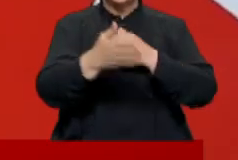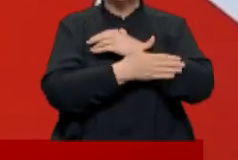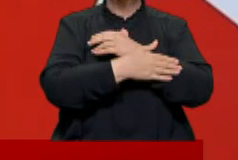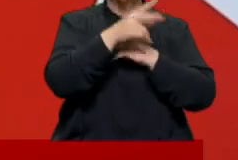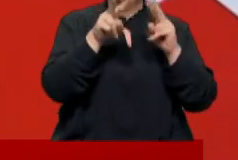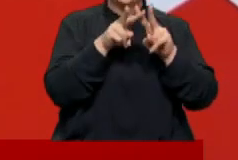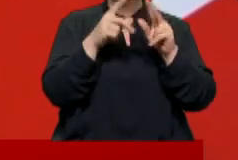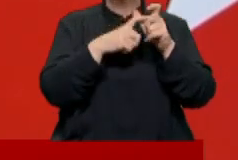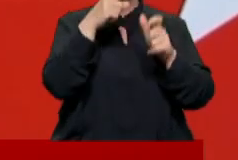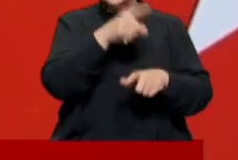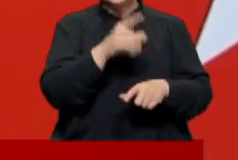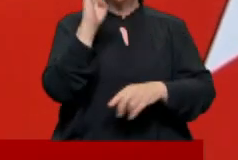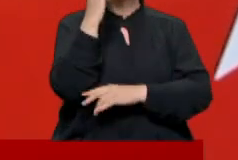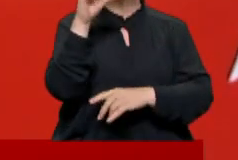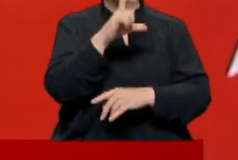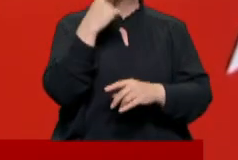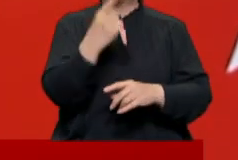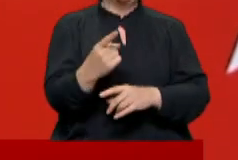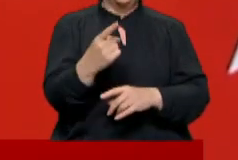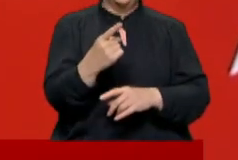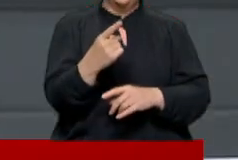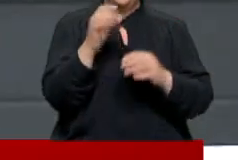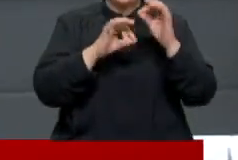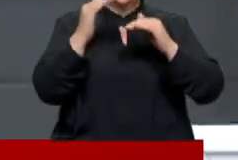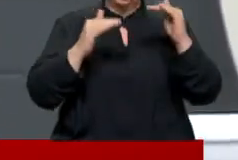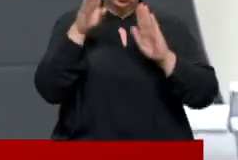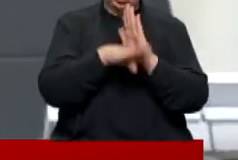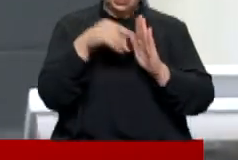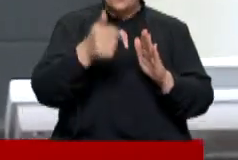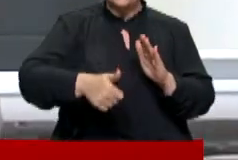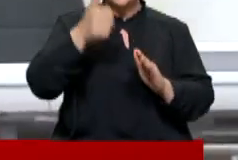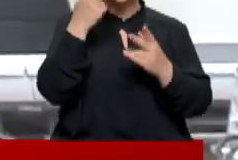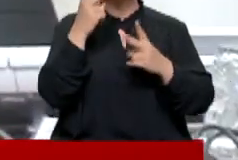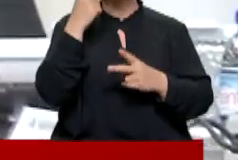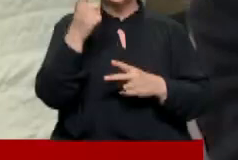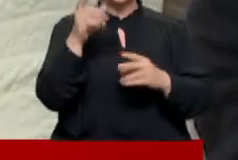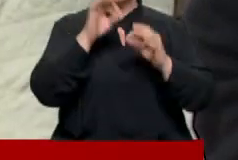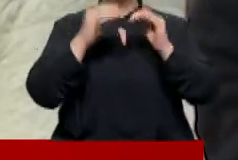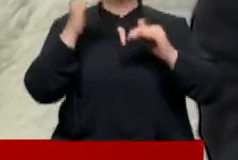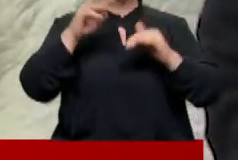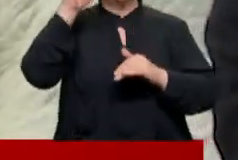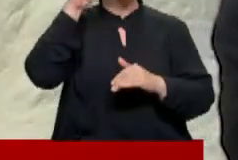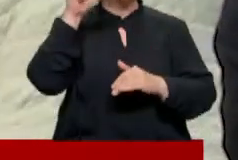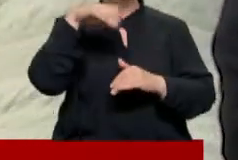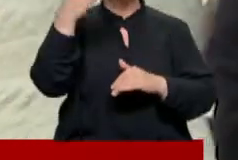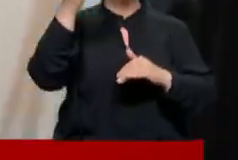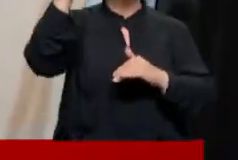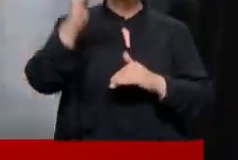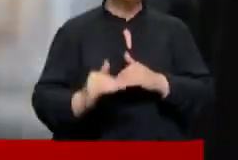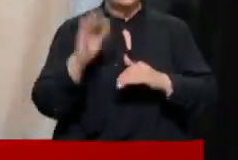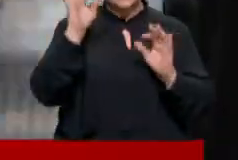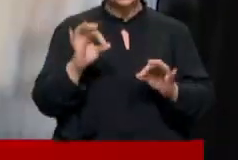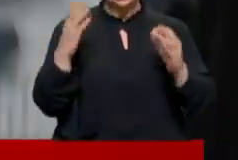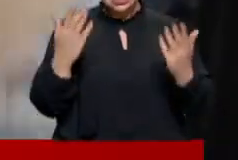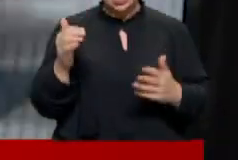Yardımcısı Mahmut Gürcan'sa Kasım ayından itibaren enflasyon düşecek dedi. Bakanın açıklamasına göre enflasyon Aralık ayından sonra düşmeye